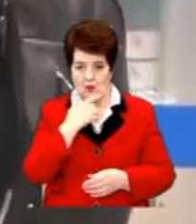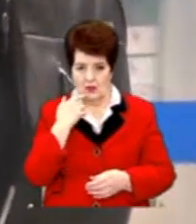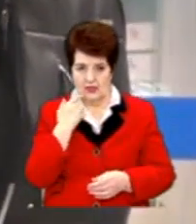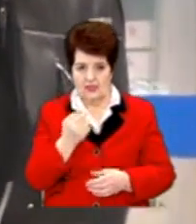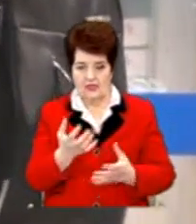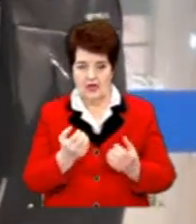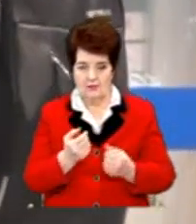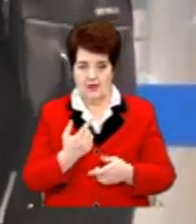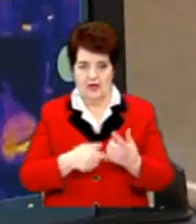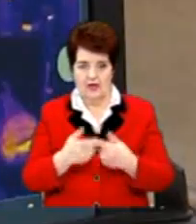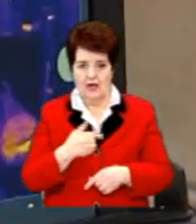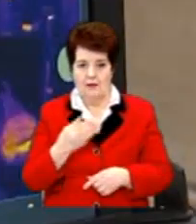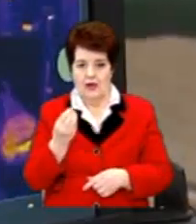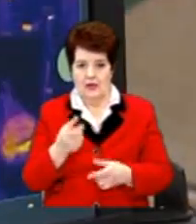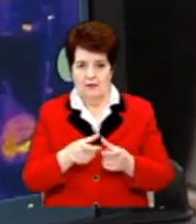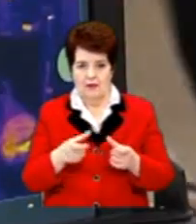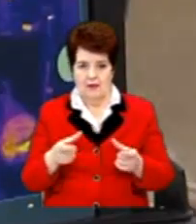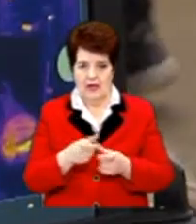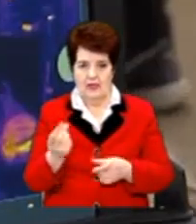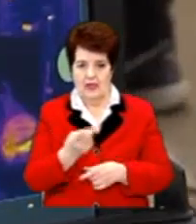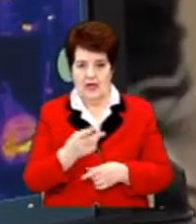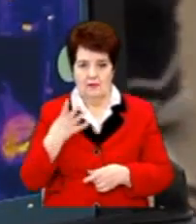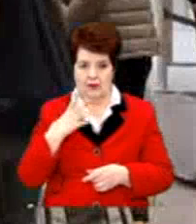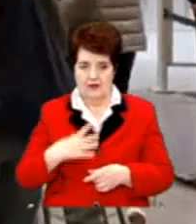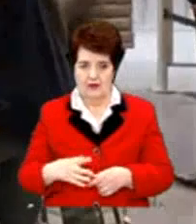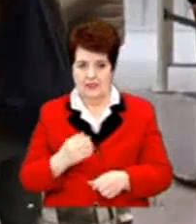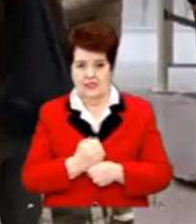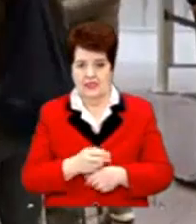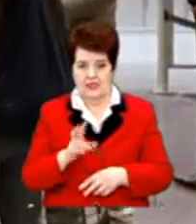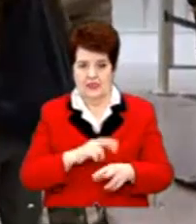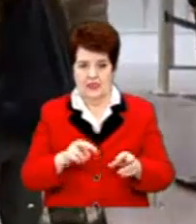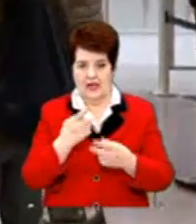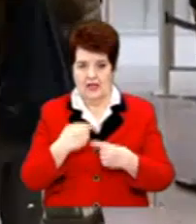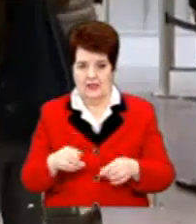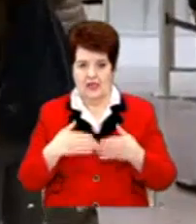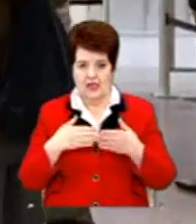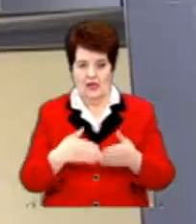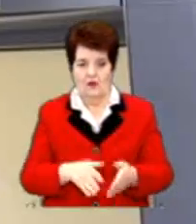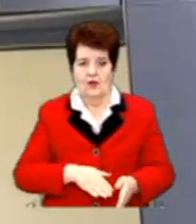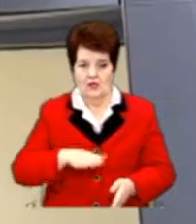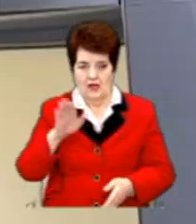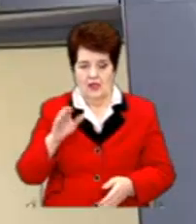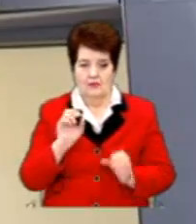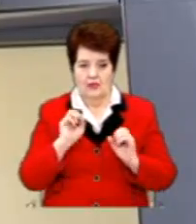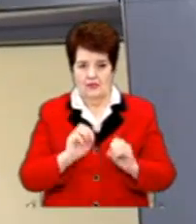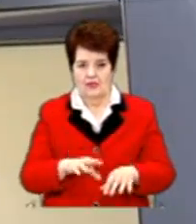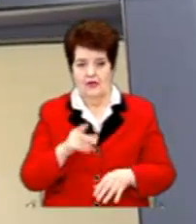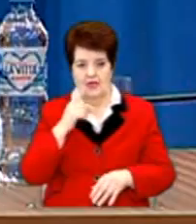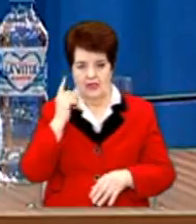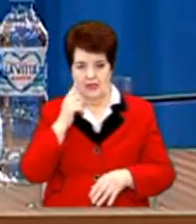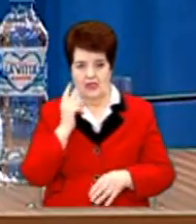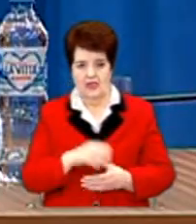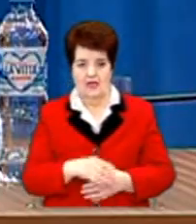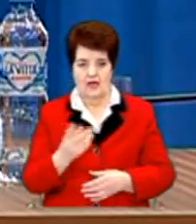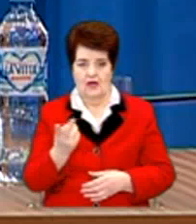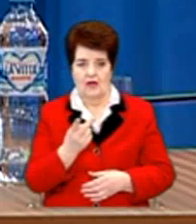au primit înapoi banii pe bilet. Ambii au fost nevoiți să-și găsească singuri alte rute aeriene pentru a părăsi Republica Chineză.